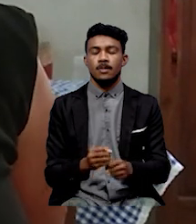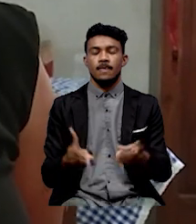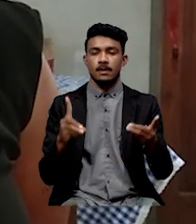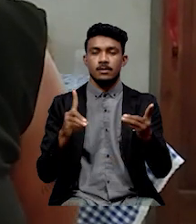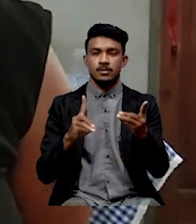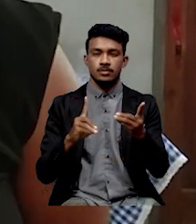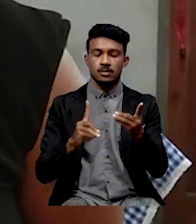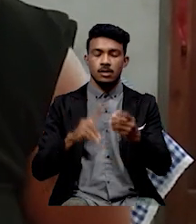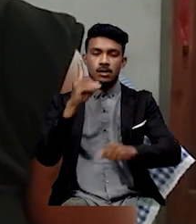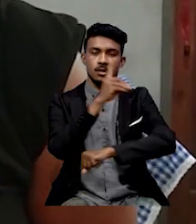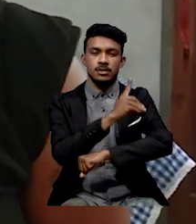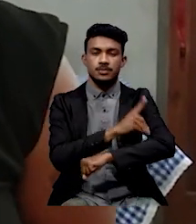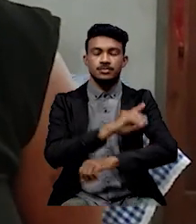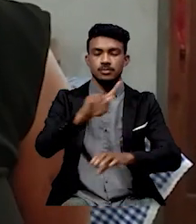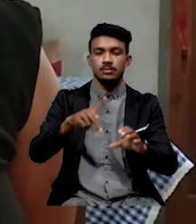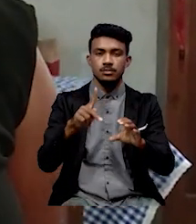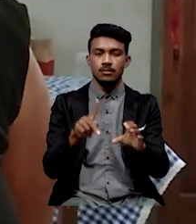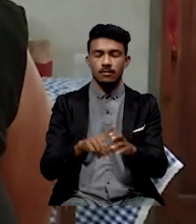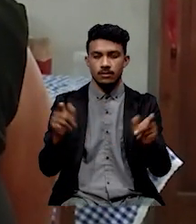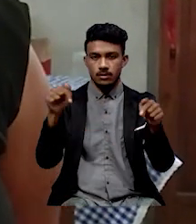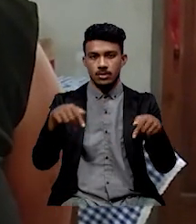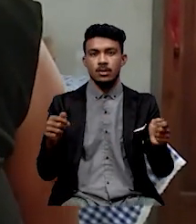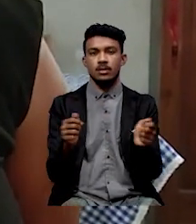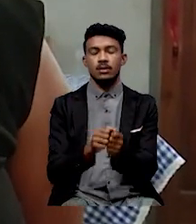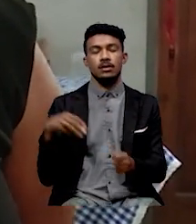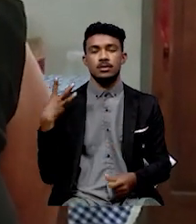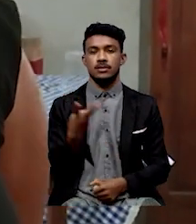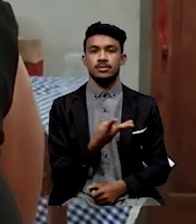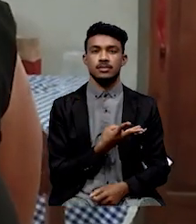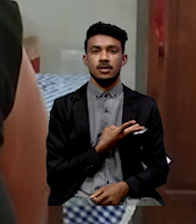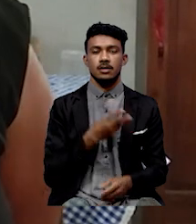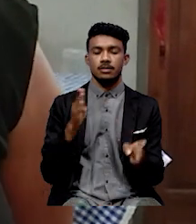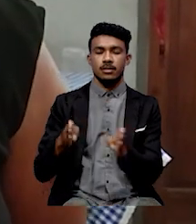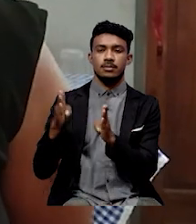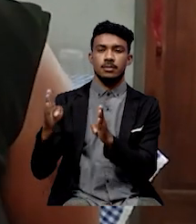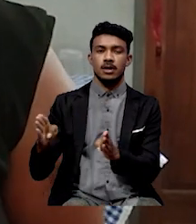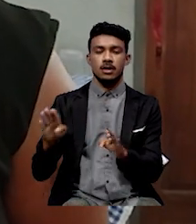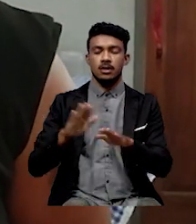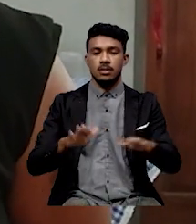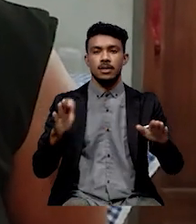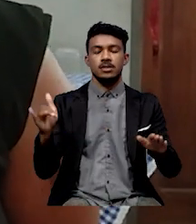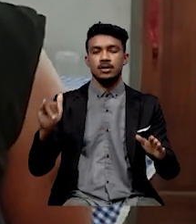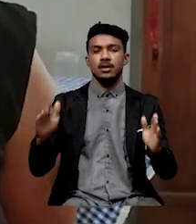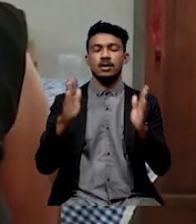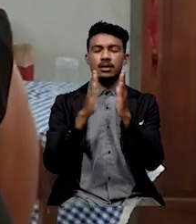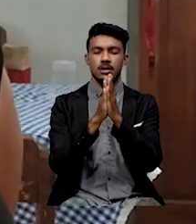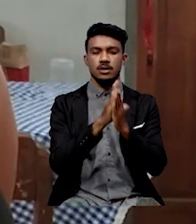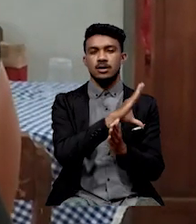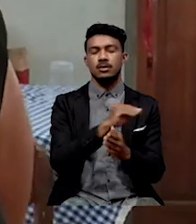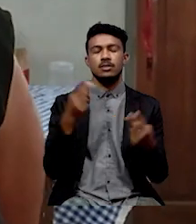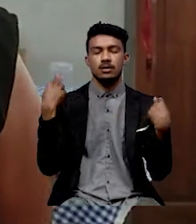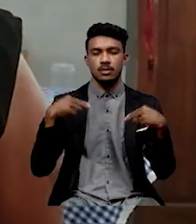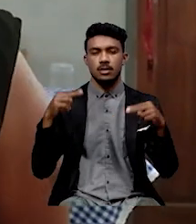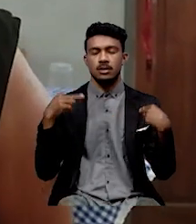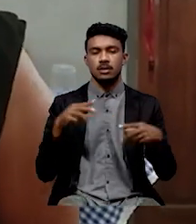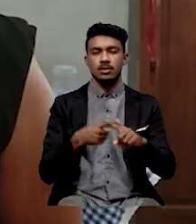presensa di sekolah de ne hone mate sin. Entau ame prepara labar sirah reza no kanta. Imos susi